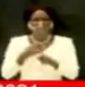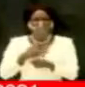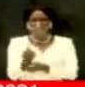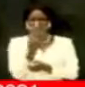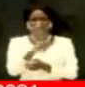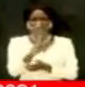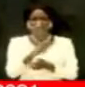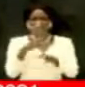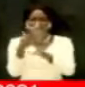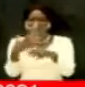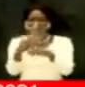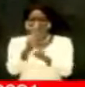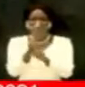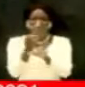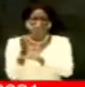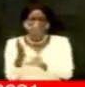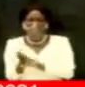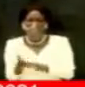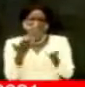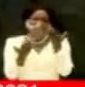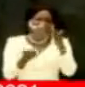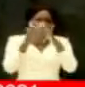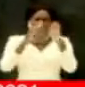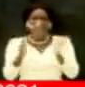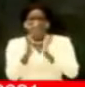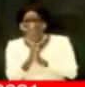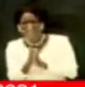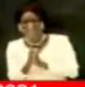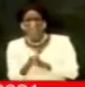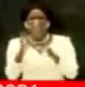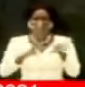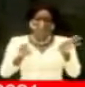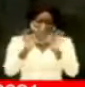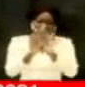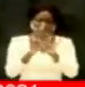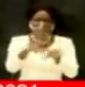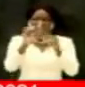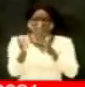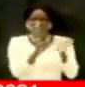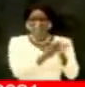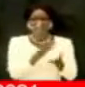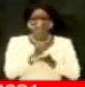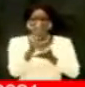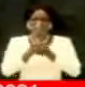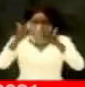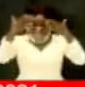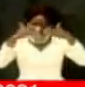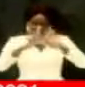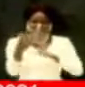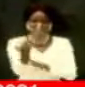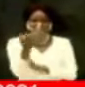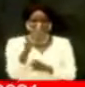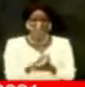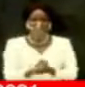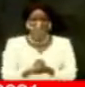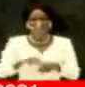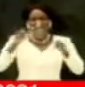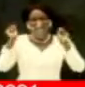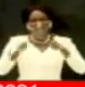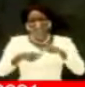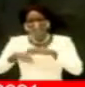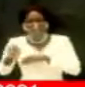osiyanasiyana azipembezo ndithu tiyeni ndithu titenge mbali kwaunikira a Malawi kuti ndithu athe kupita